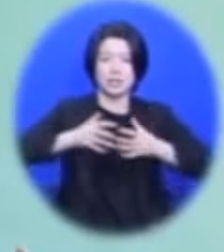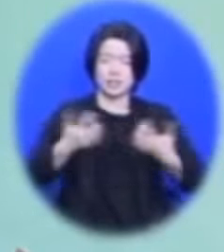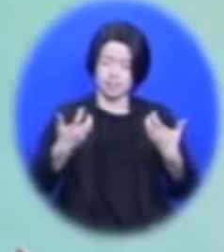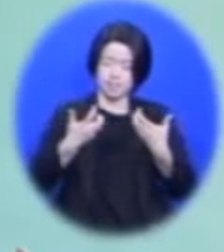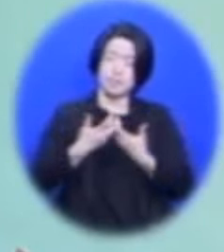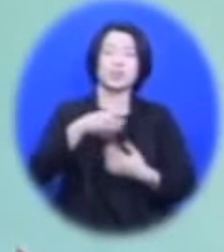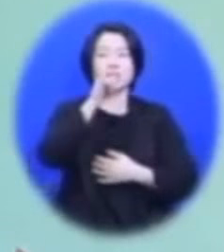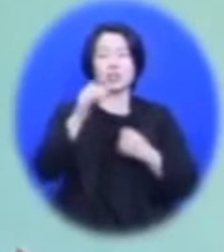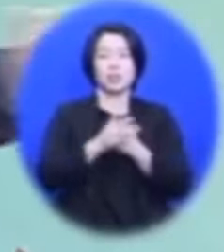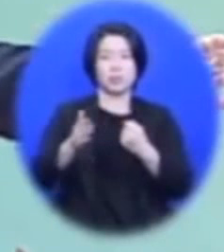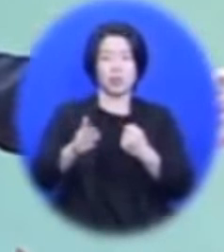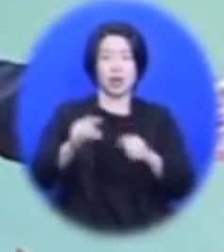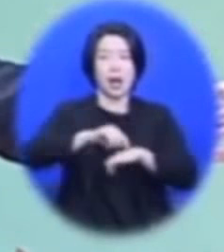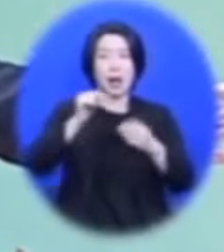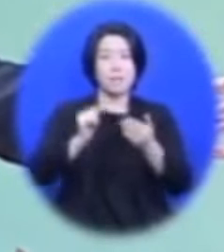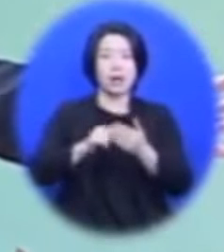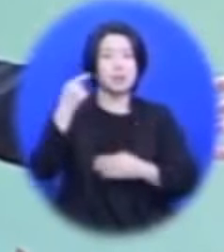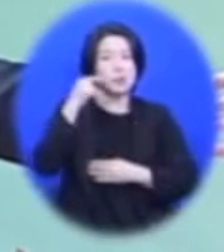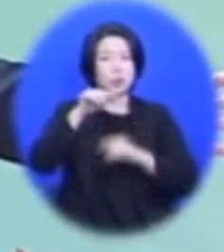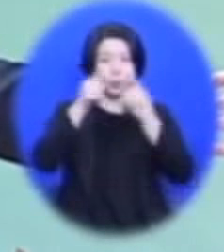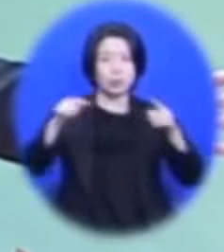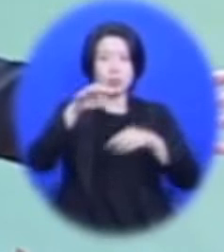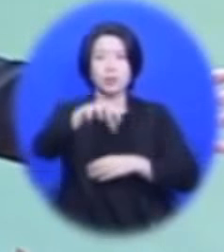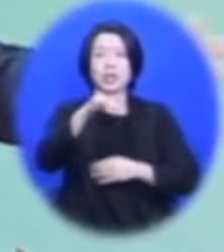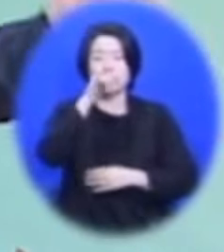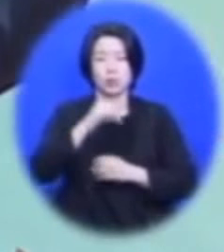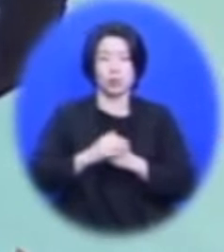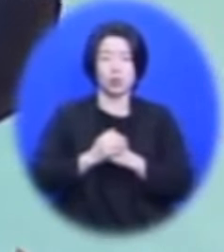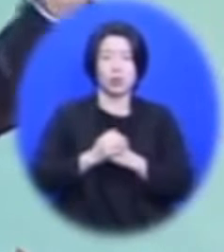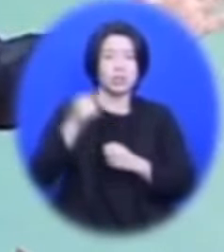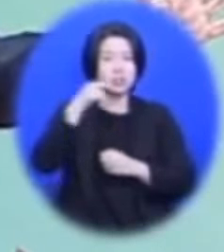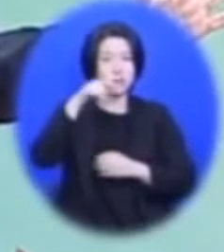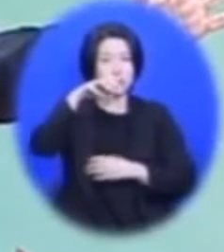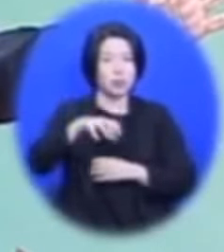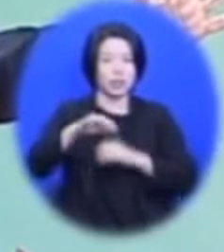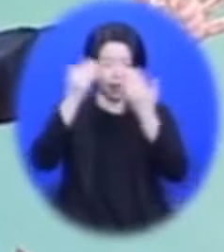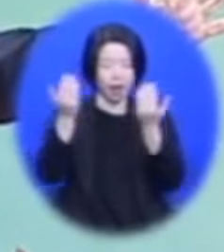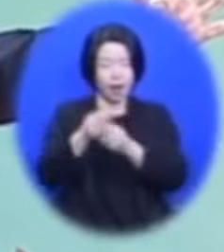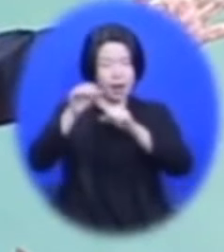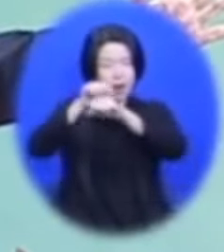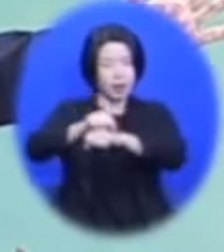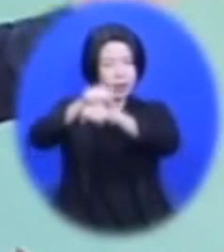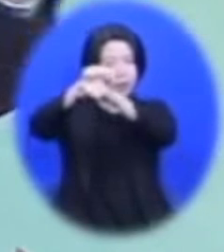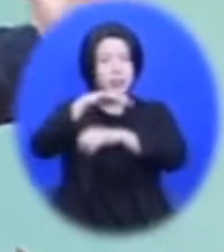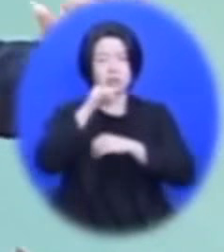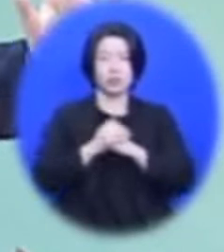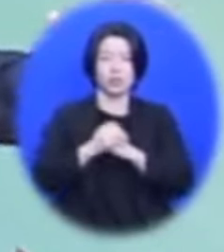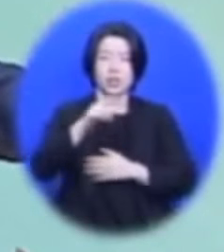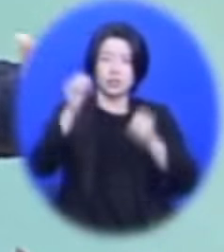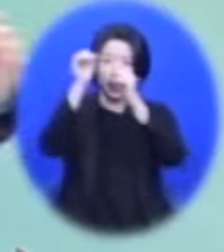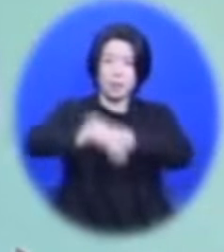때문에. 마음이 소돔에 있는 걸 어떻게 해요? 마음이 소돔에다가 다 쌓아놓은 겁니다. 그